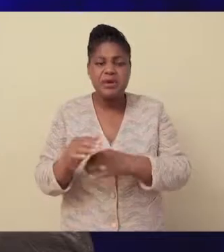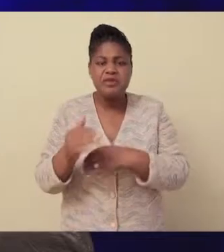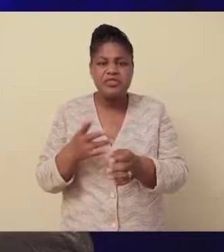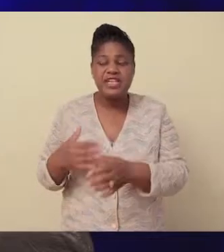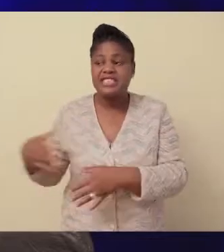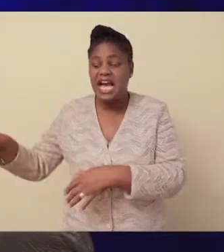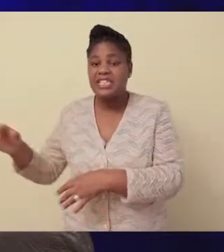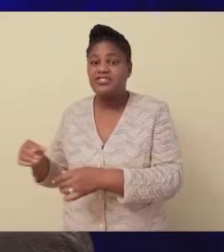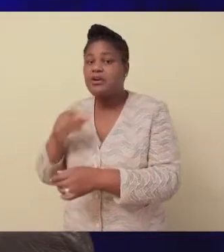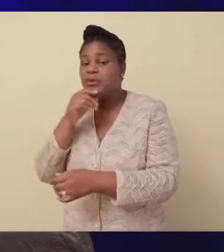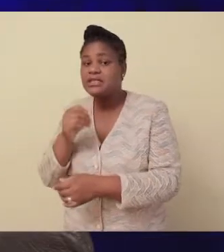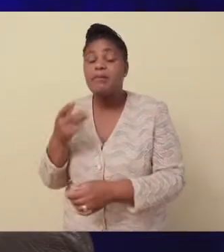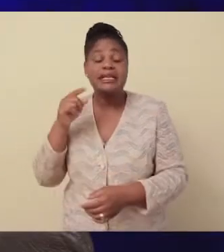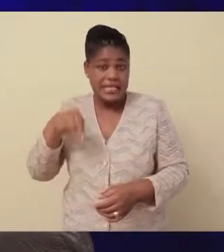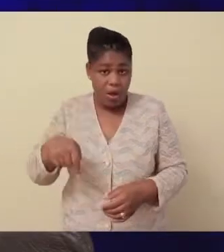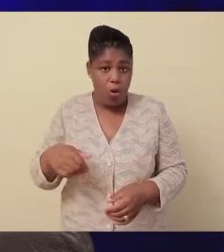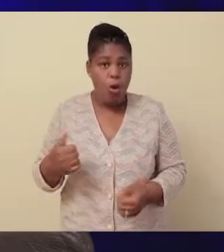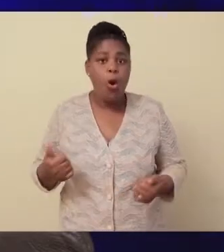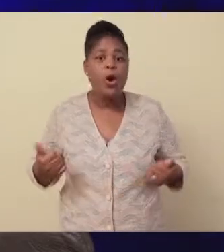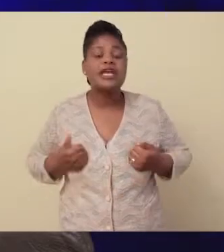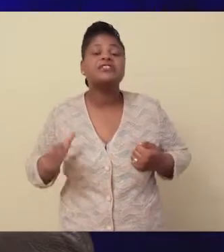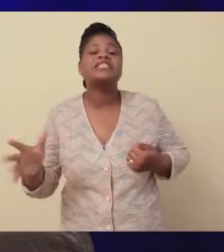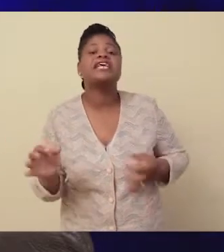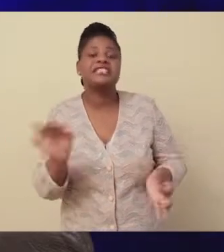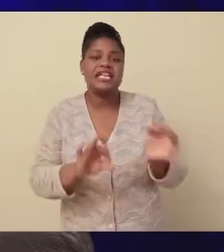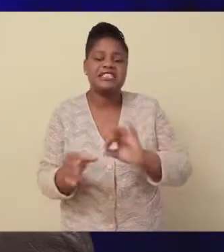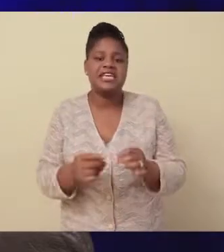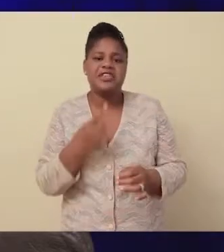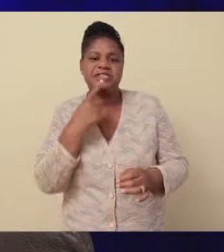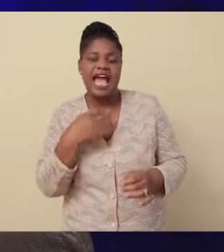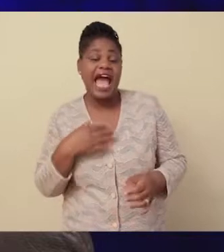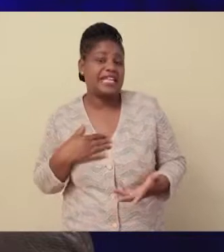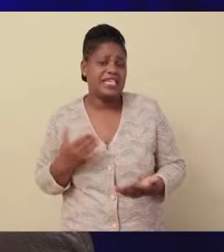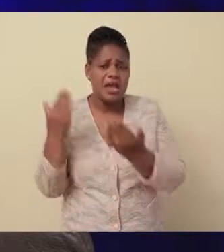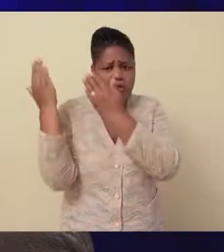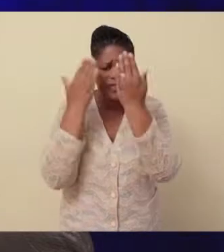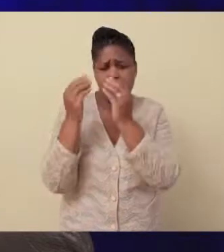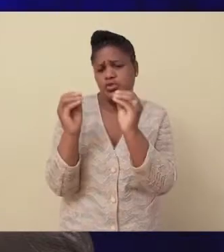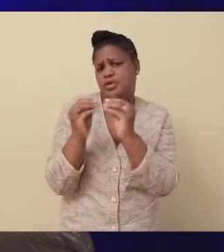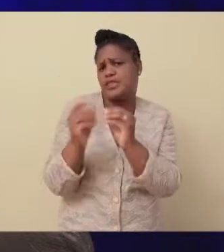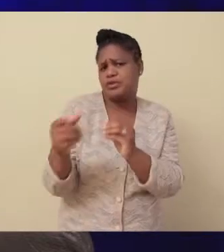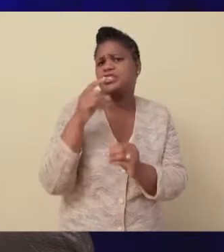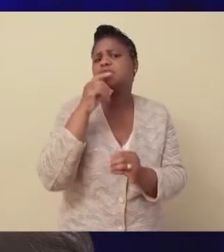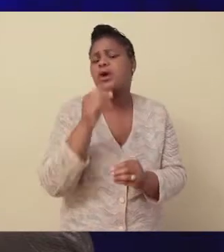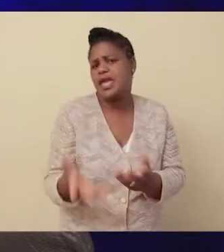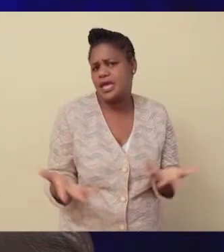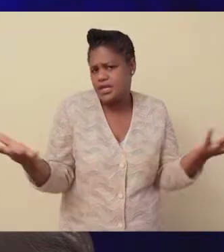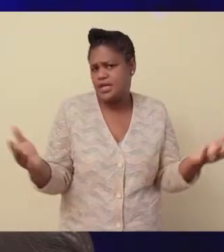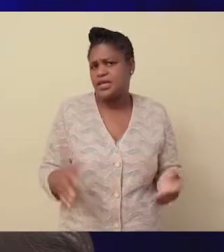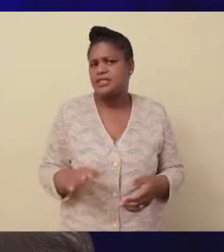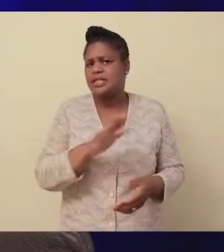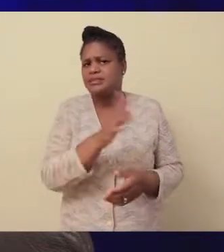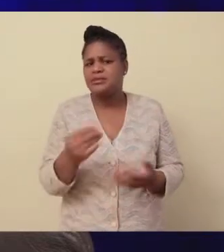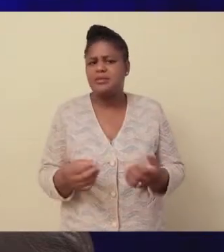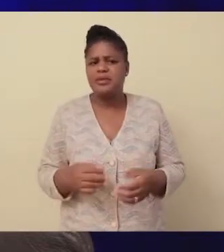asi vasikana vamo mazviri. Handiti unonzwa zvinzi tiri kuverenga tese. Tiri kuita izvi tese. Dzimwe nguva vabereki tiri kutadza kunyatsodzidzisa